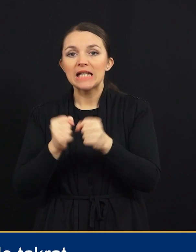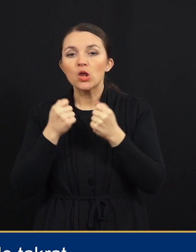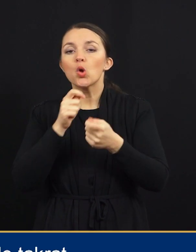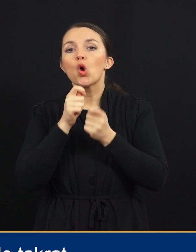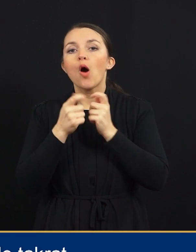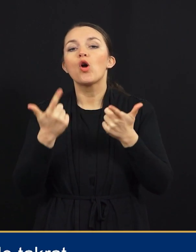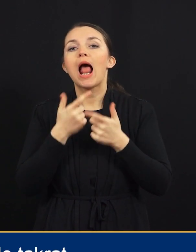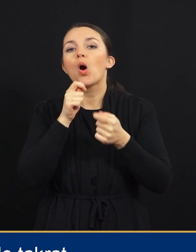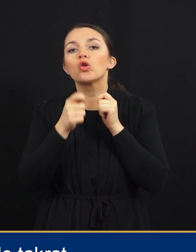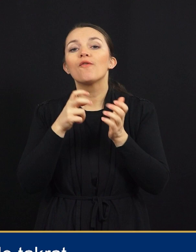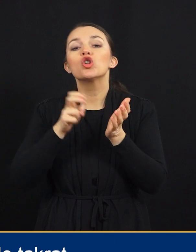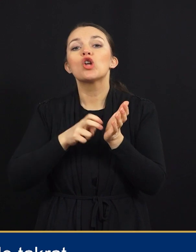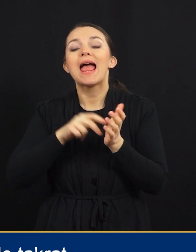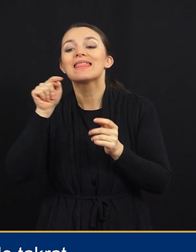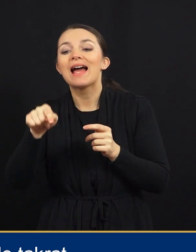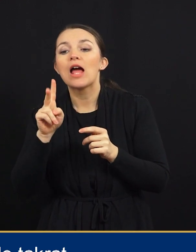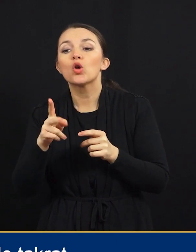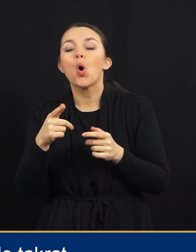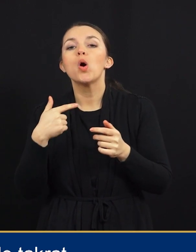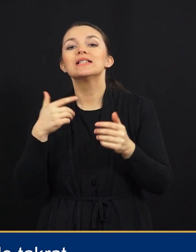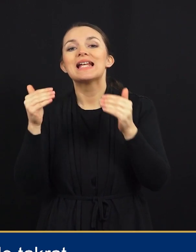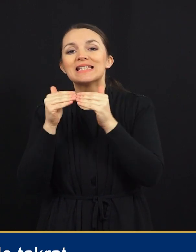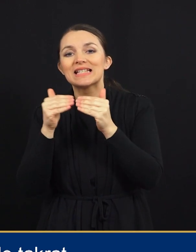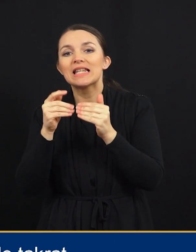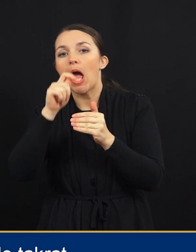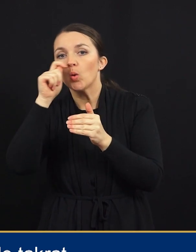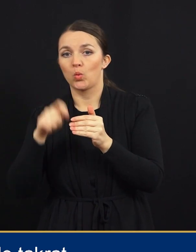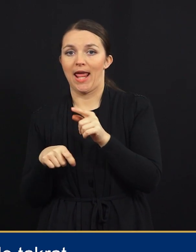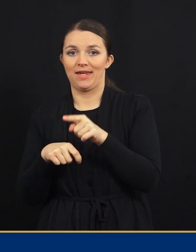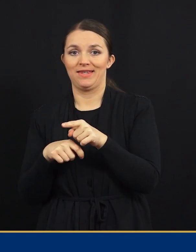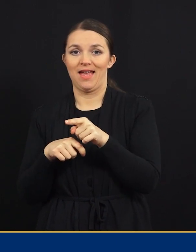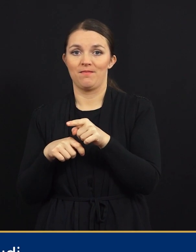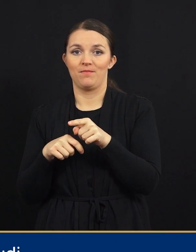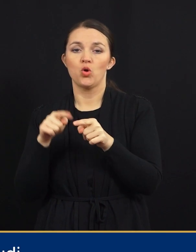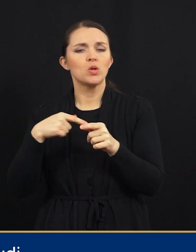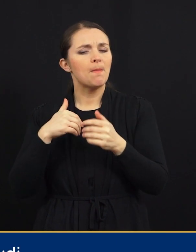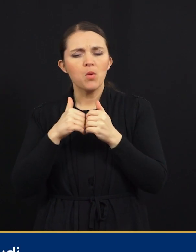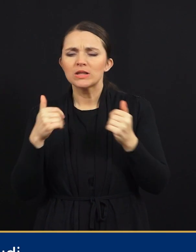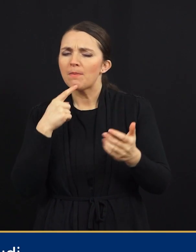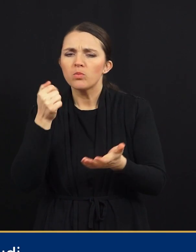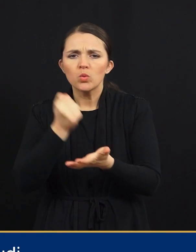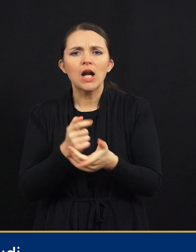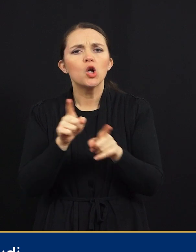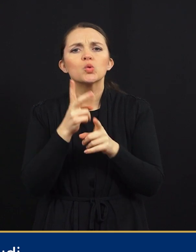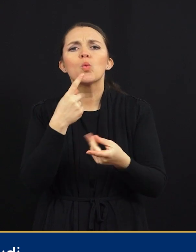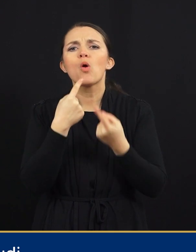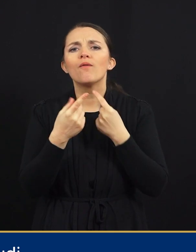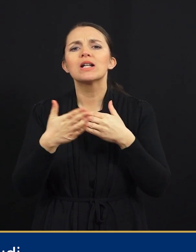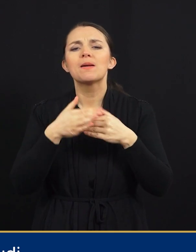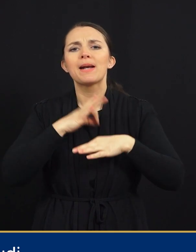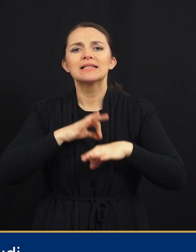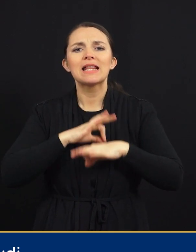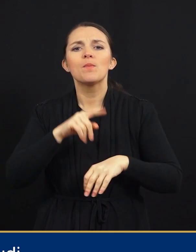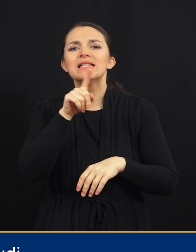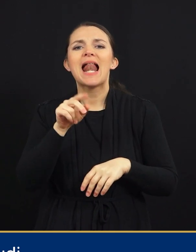je dogovor lahko dogovor šele takrat, ko se z njim strinja Ukrajina. To sem posebej poudarila tudi v pogovoru s